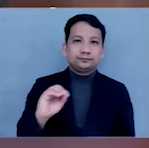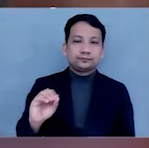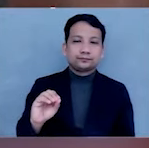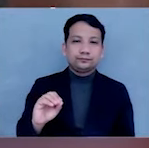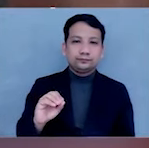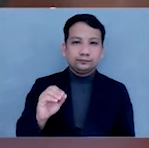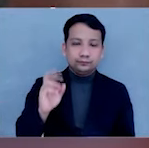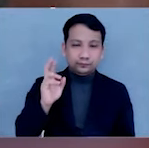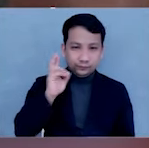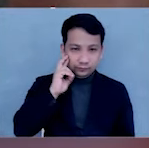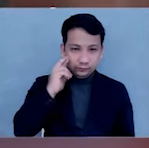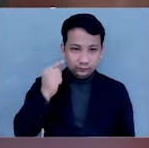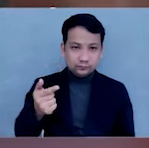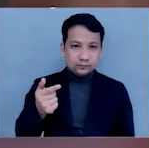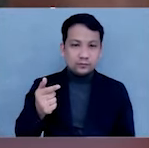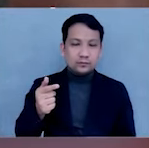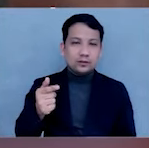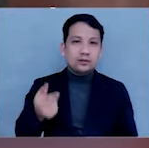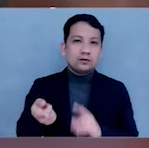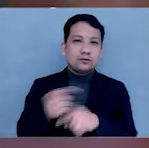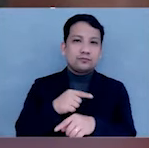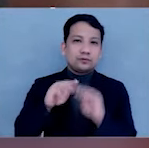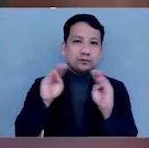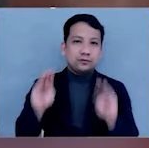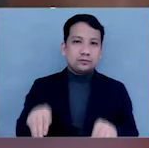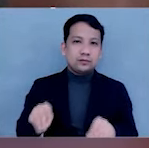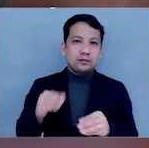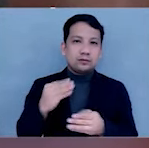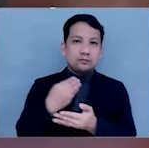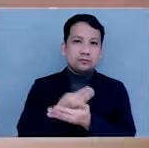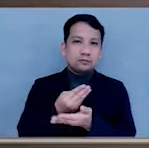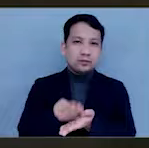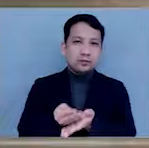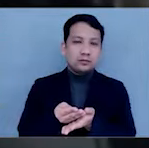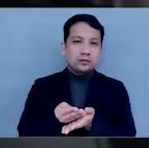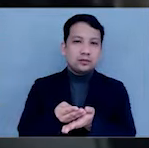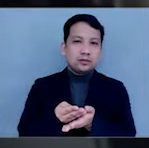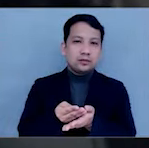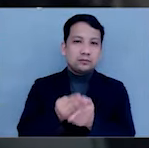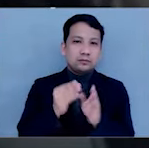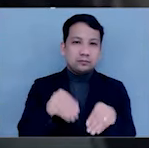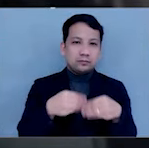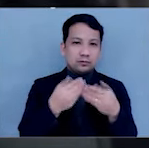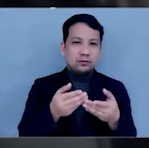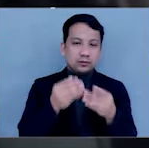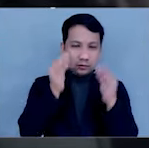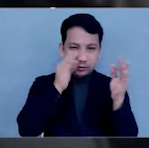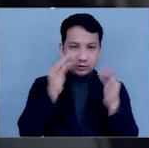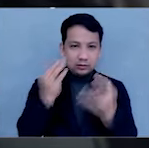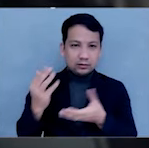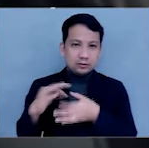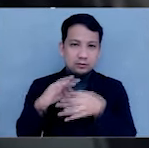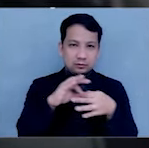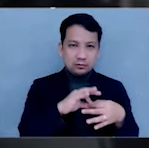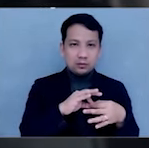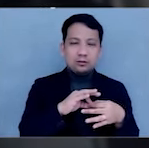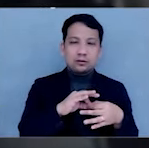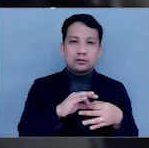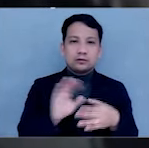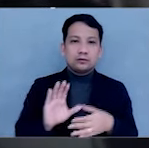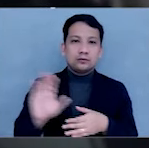Garma na sa Malacanang umano nang galing ang pondo noong Duterte drug war. There are operations being